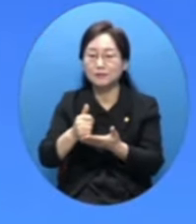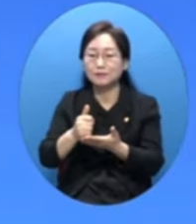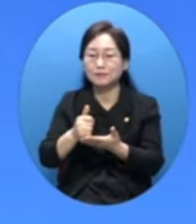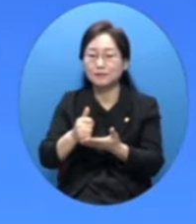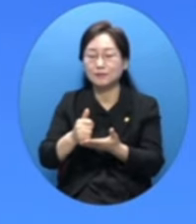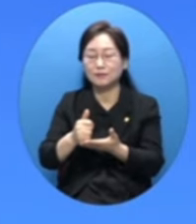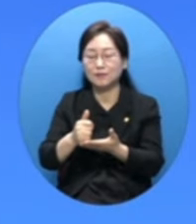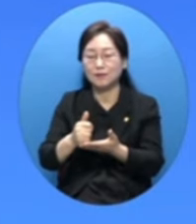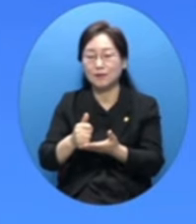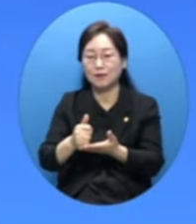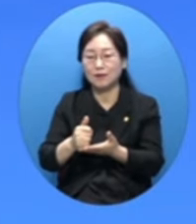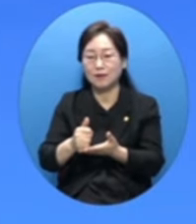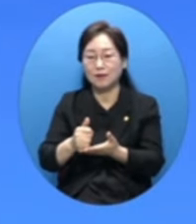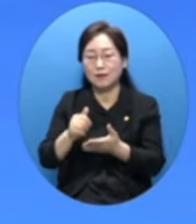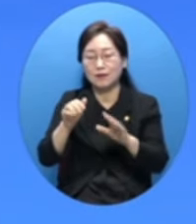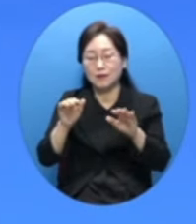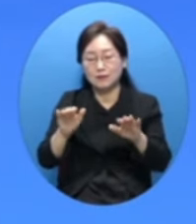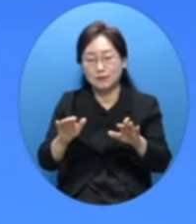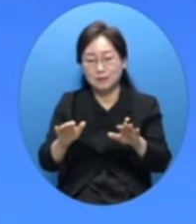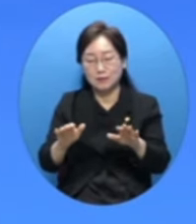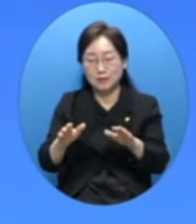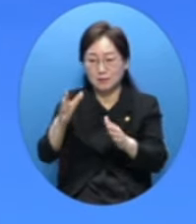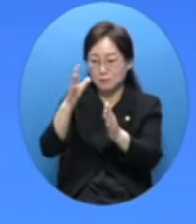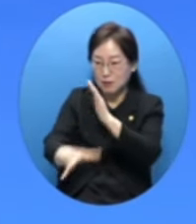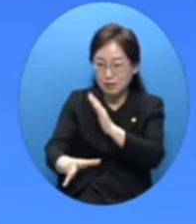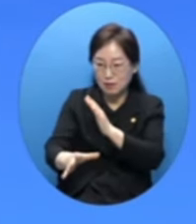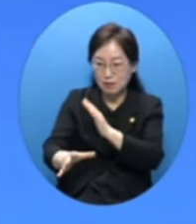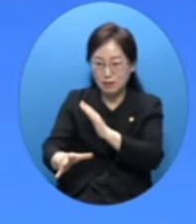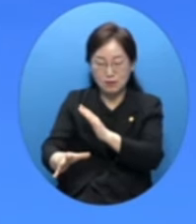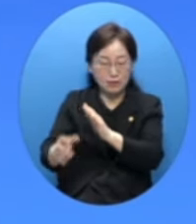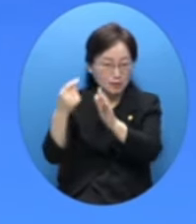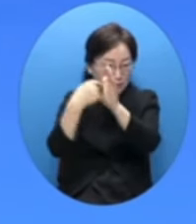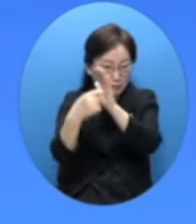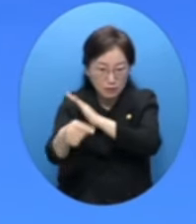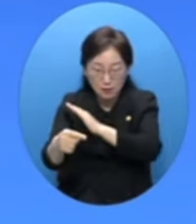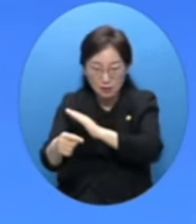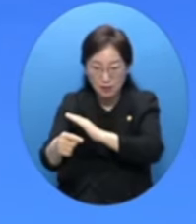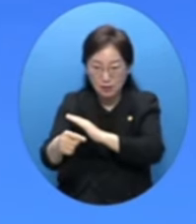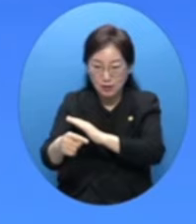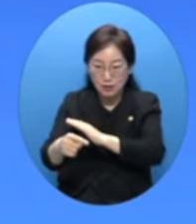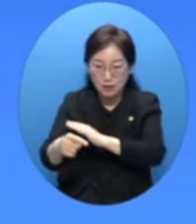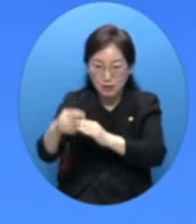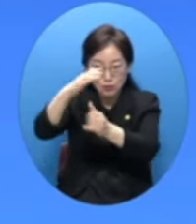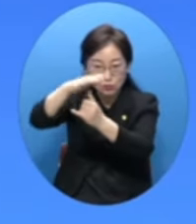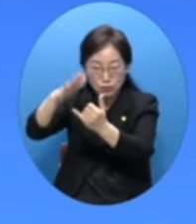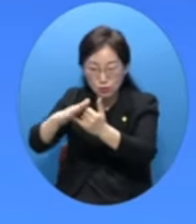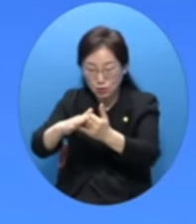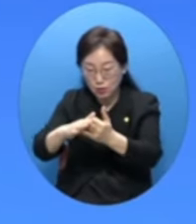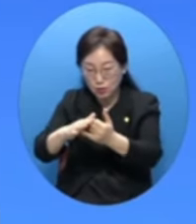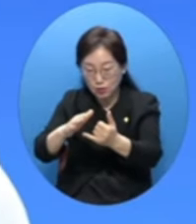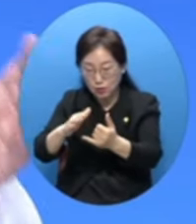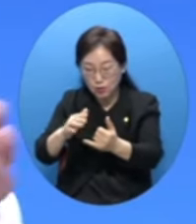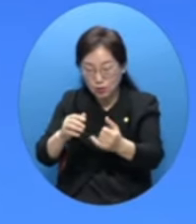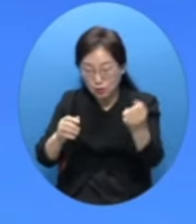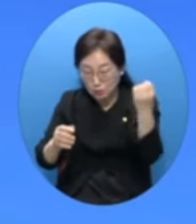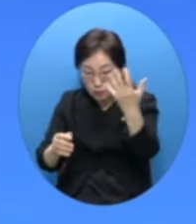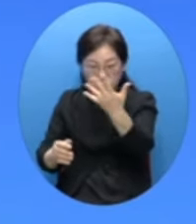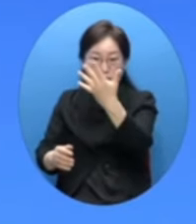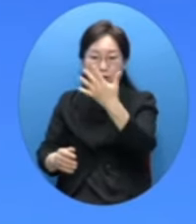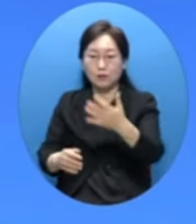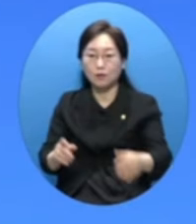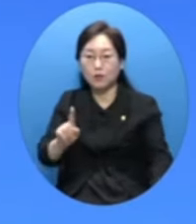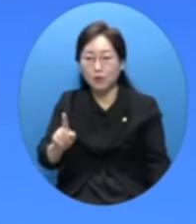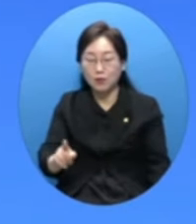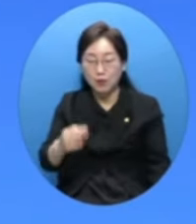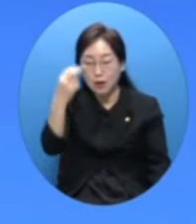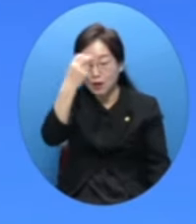그때부터 말 안 듣고 말썽 부리는 아이들을 눈에 보여주기 시작했습니다. 본인이 검사 변호사로